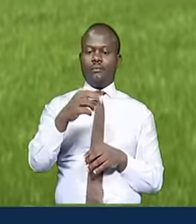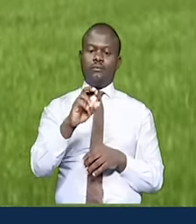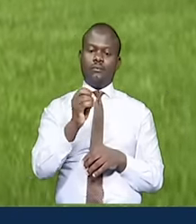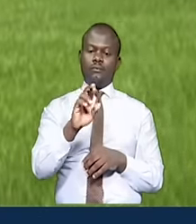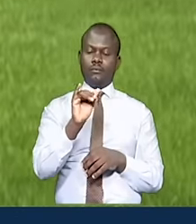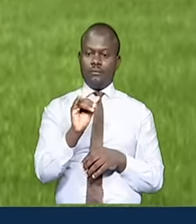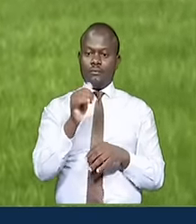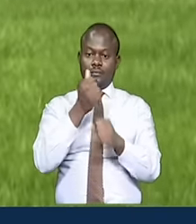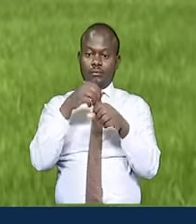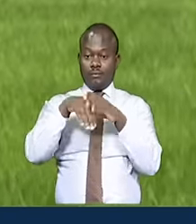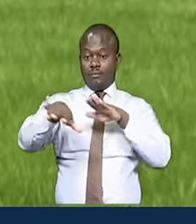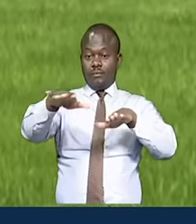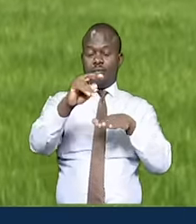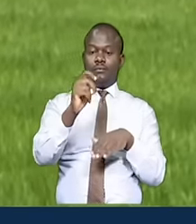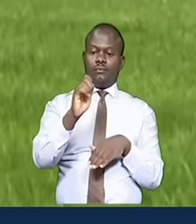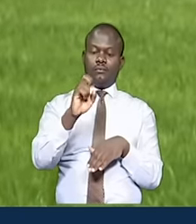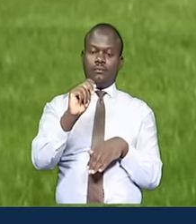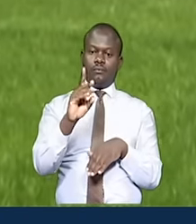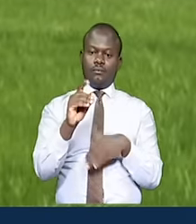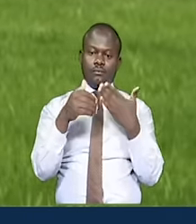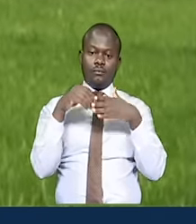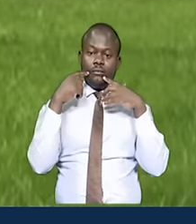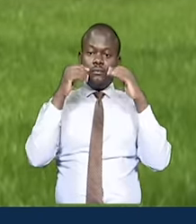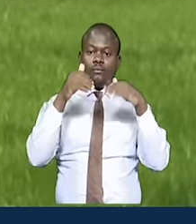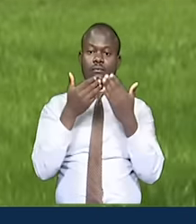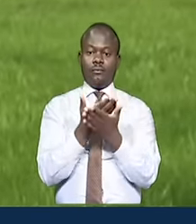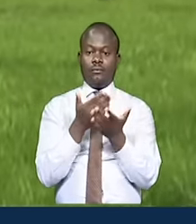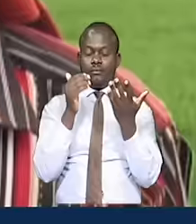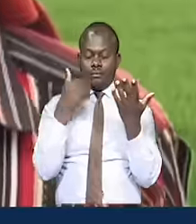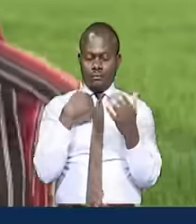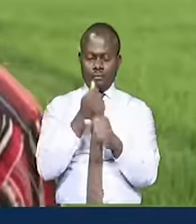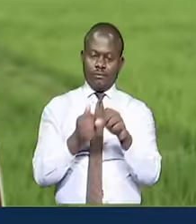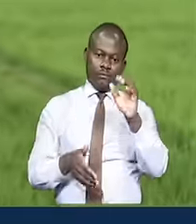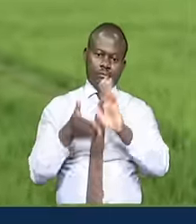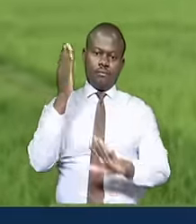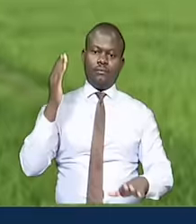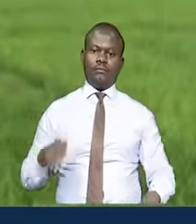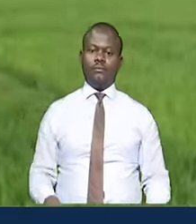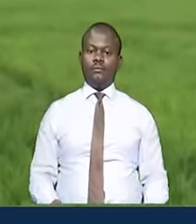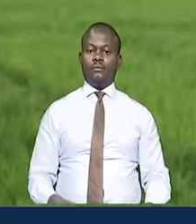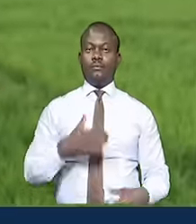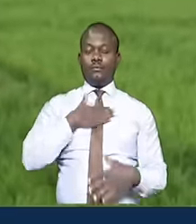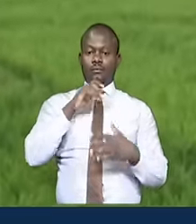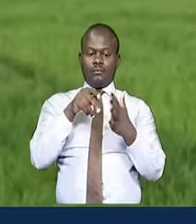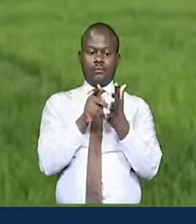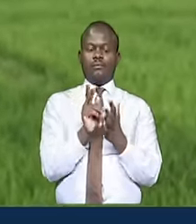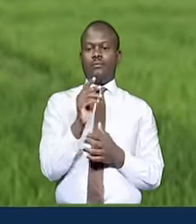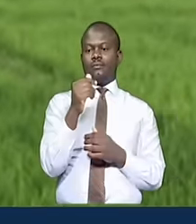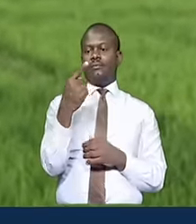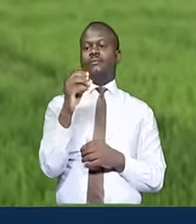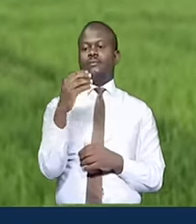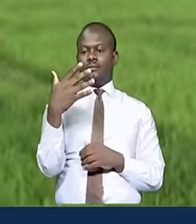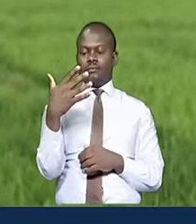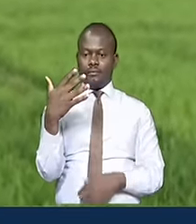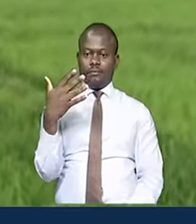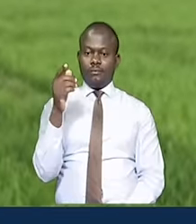Ntende nayikorera mu gishanga cya Ntende aba bahinzi barasaba ko hagira igikorwa vuba njyewe bandimo ibihumbi 105